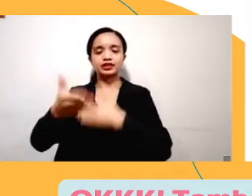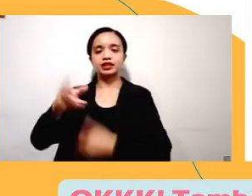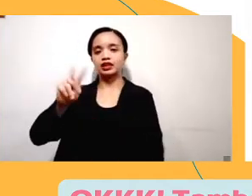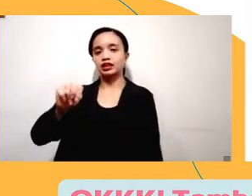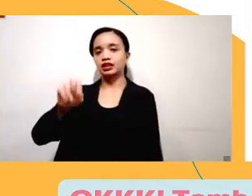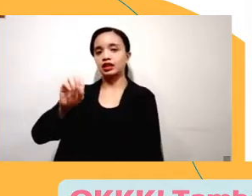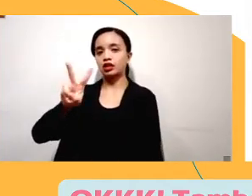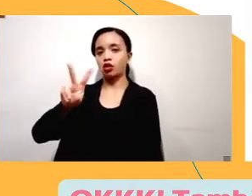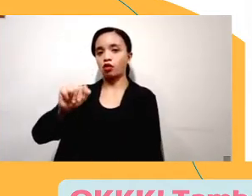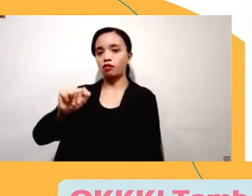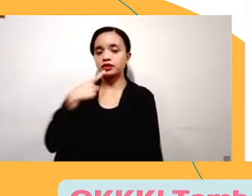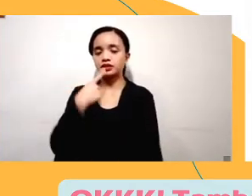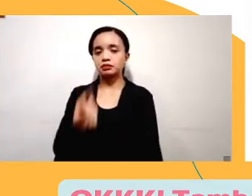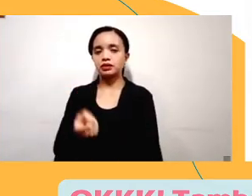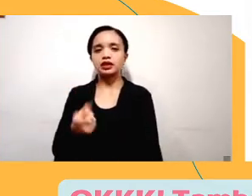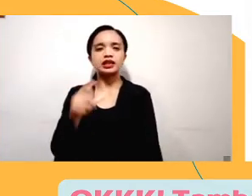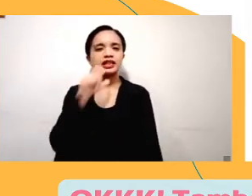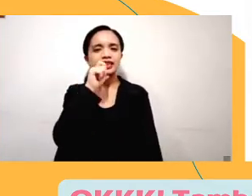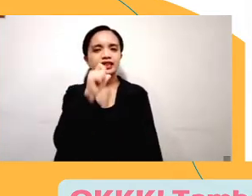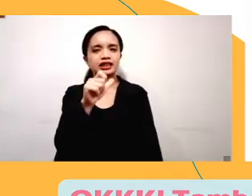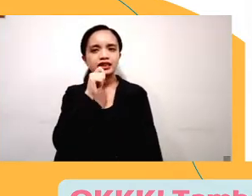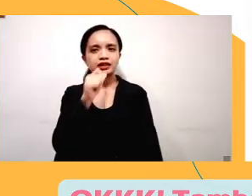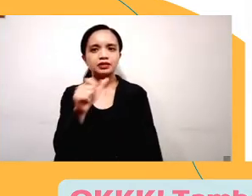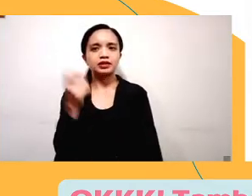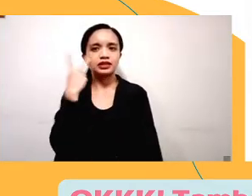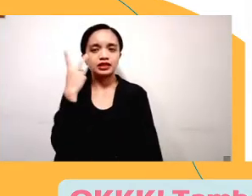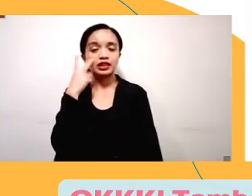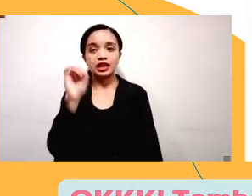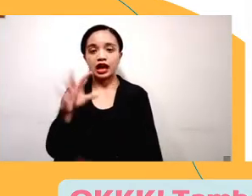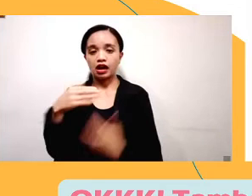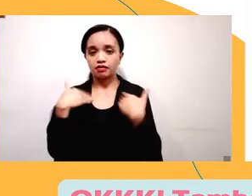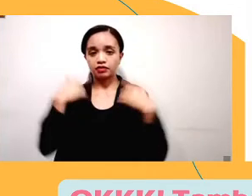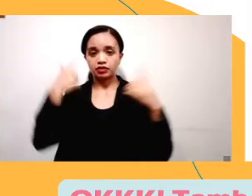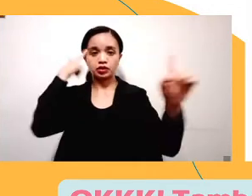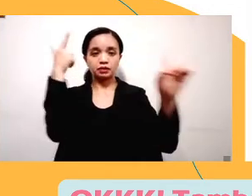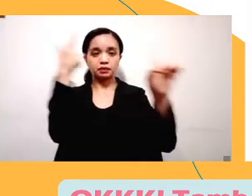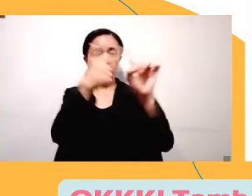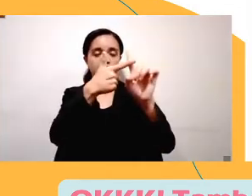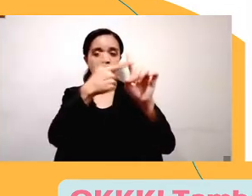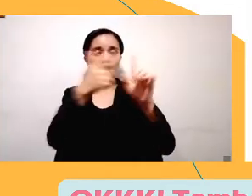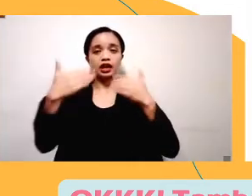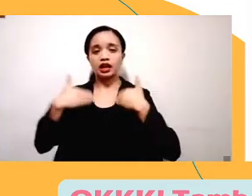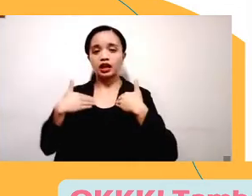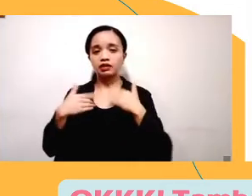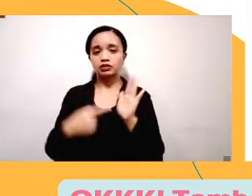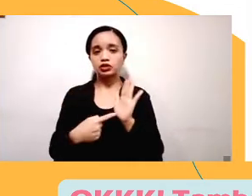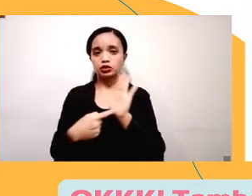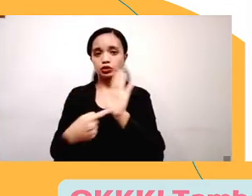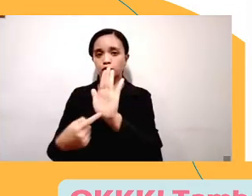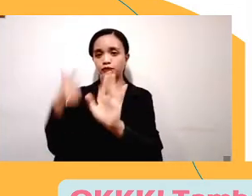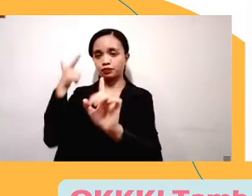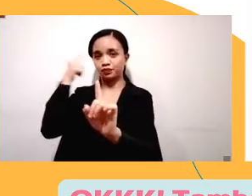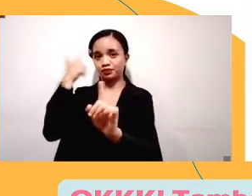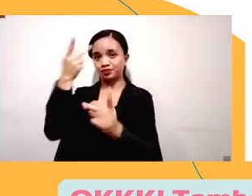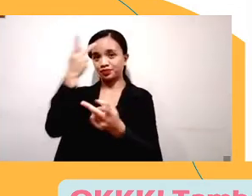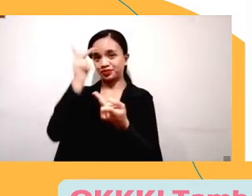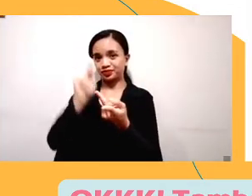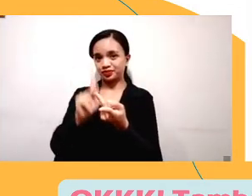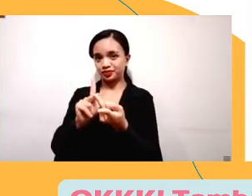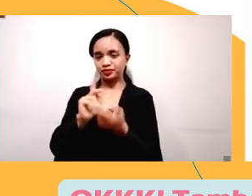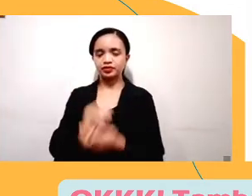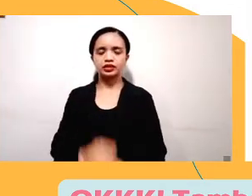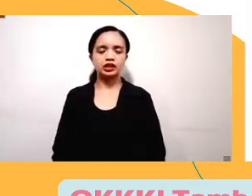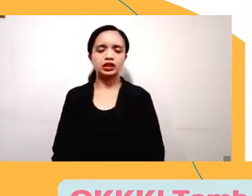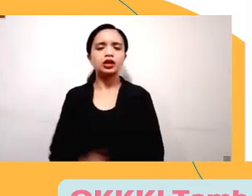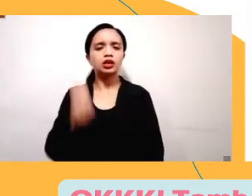tayo mawawala sa ating objective. So tama, kung meron kang goal, meron kang tinakdang layunin para sa'yo, di ba? Lagi